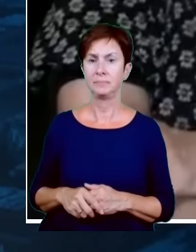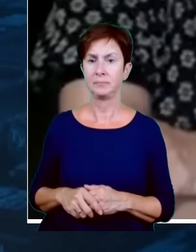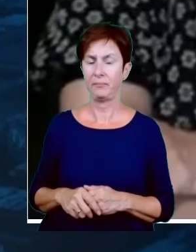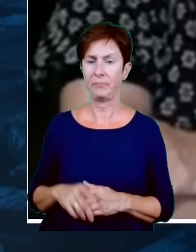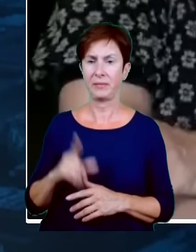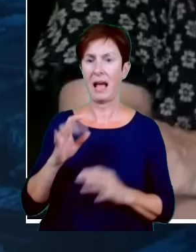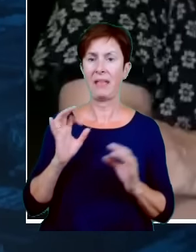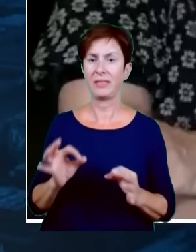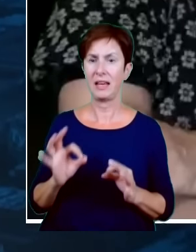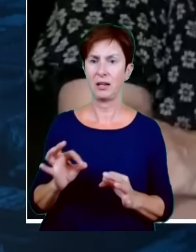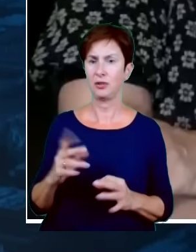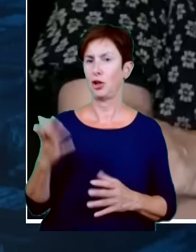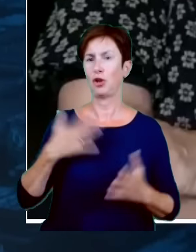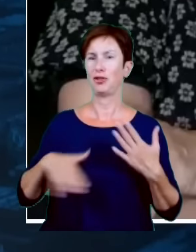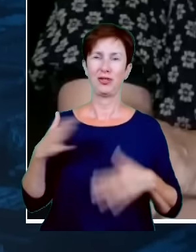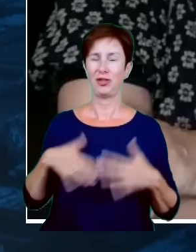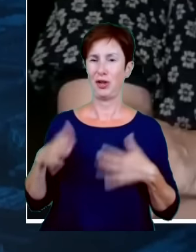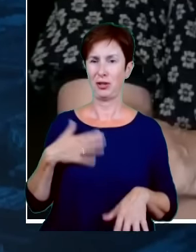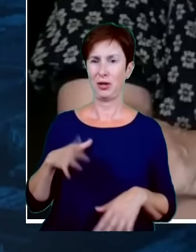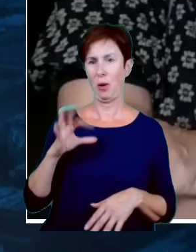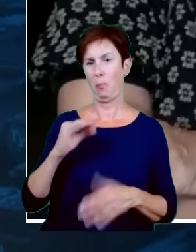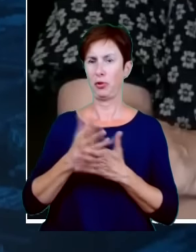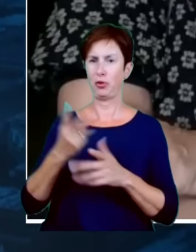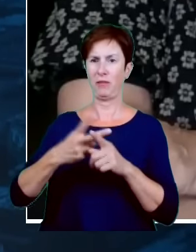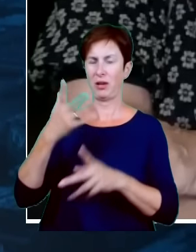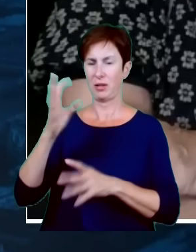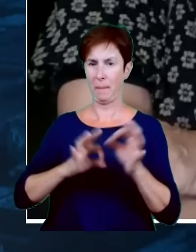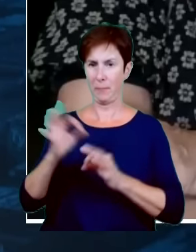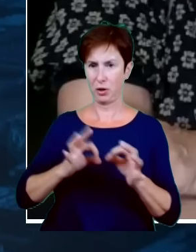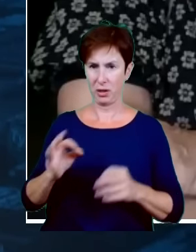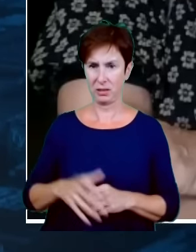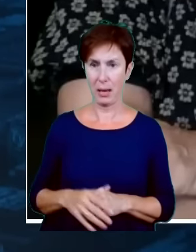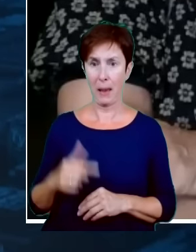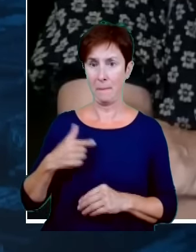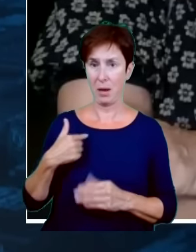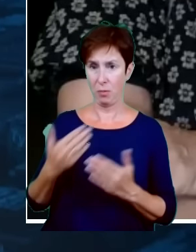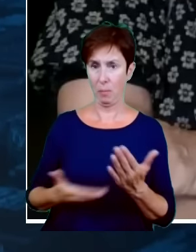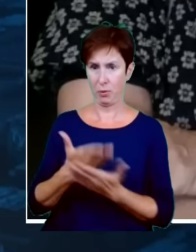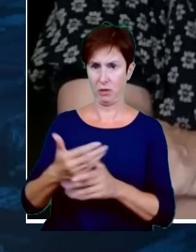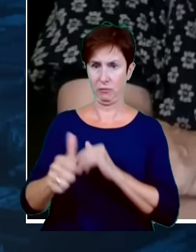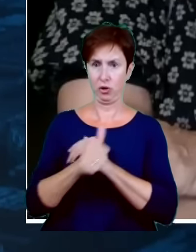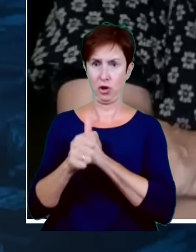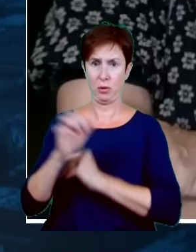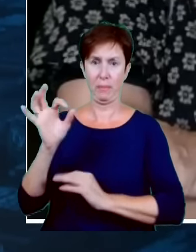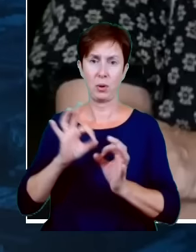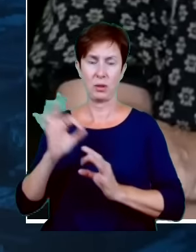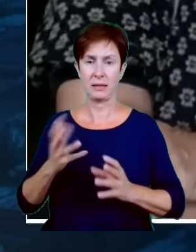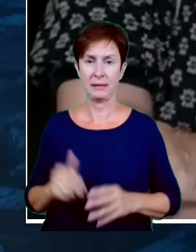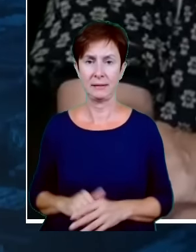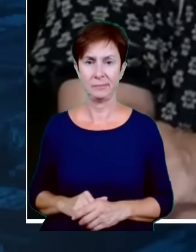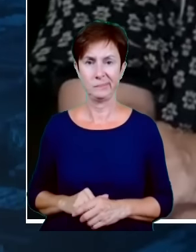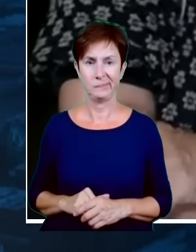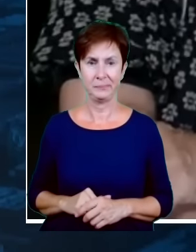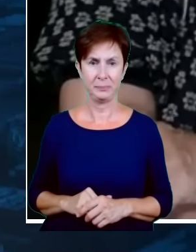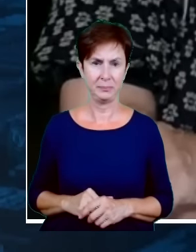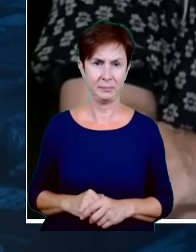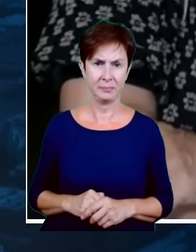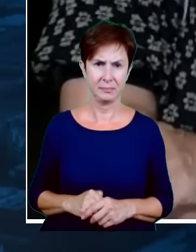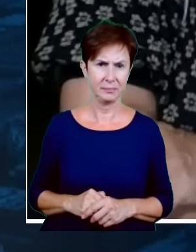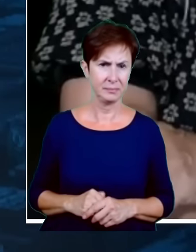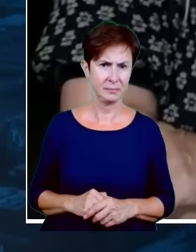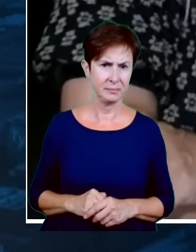ter Cieszę się jest przeszczęśliwa że to jest 25 my proponowaliśmy 60 pani poseł inne